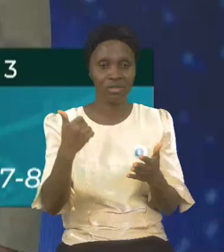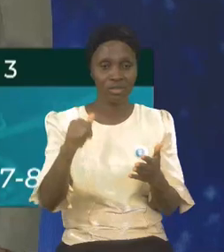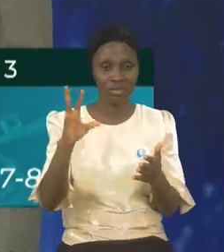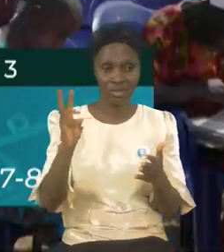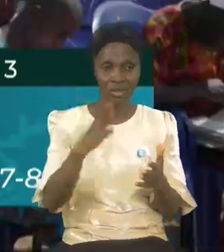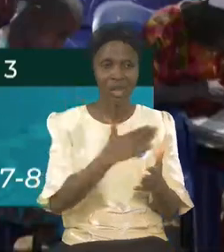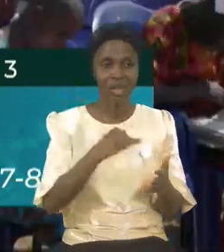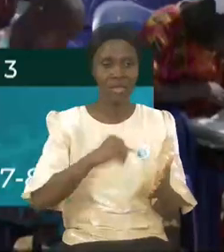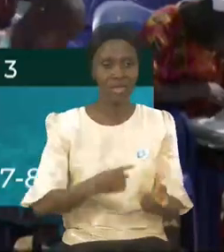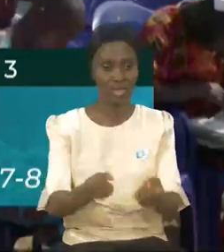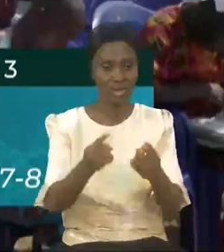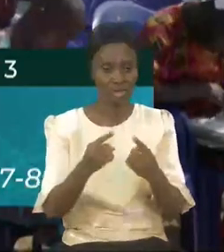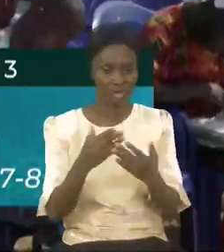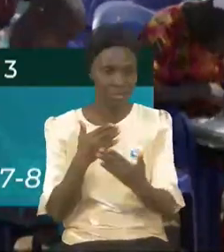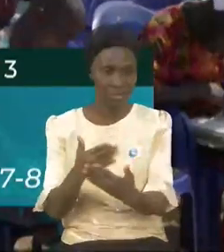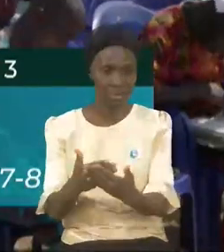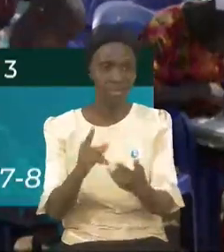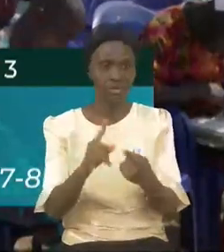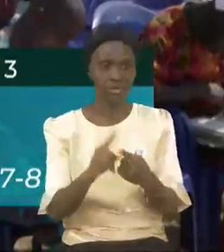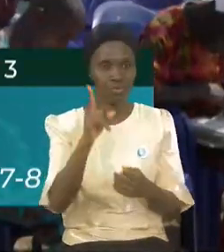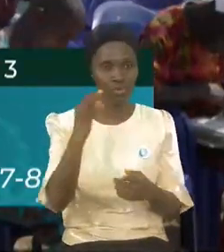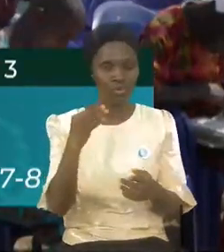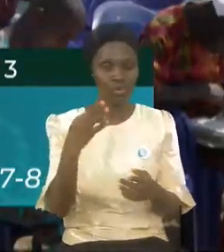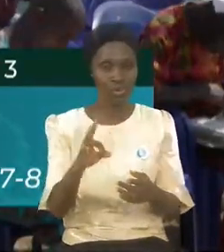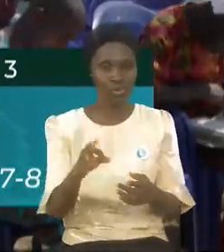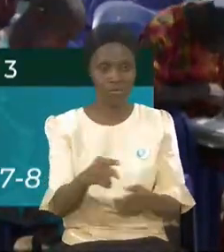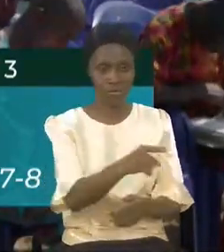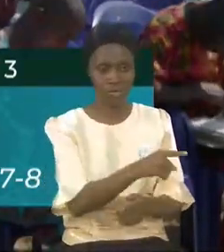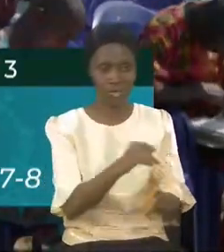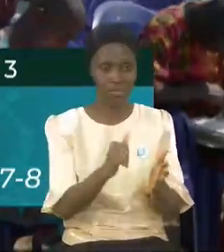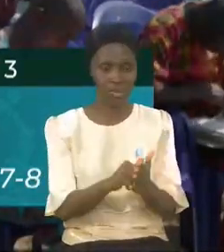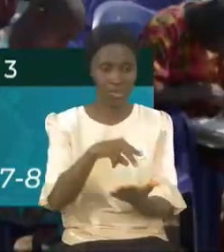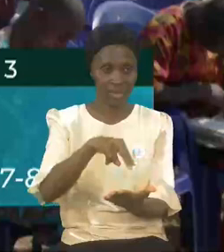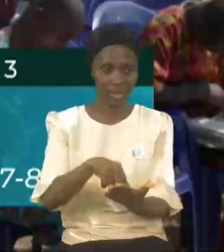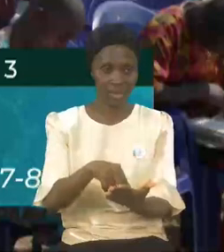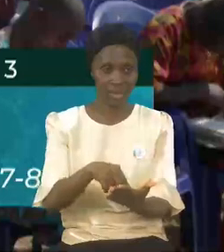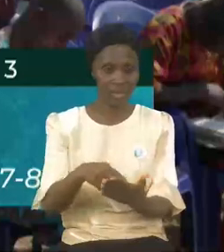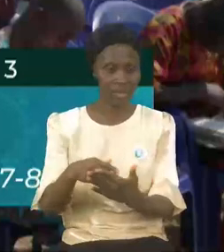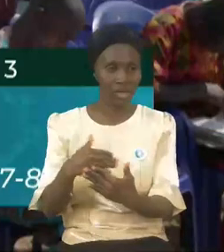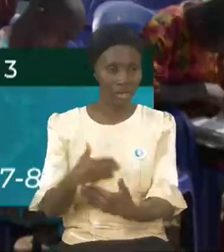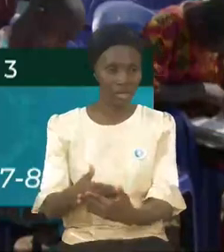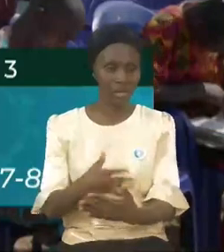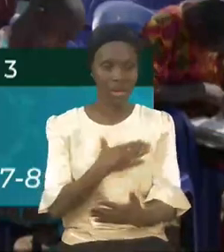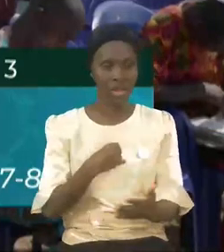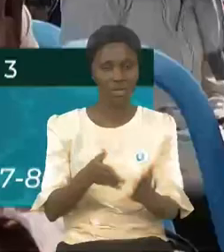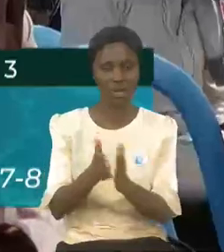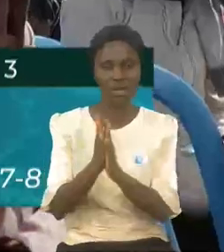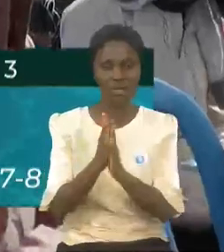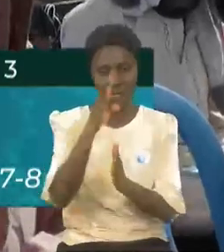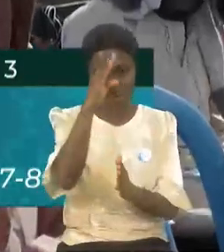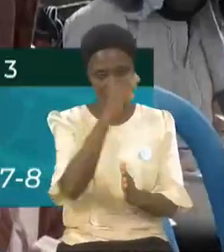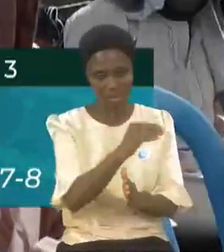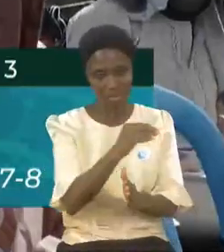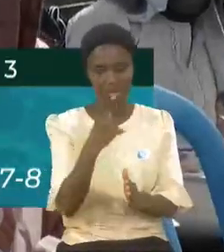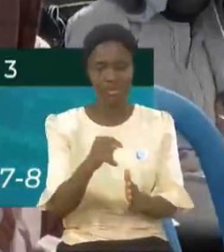Je m'approchai de l'un de ceux qui étaient là et je lui demandai ce qu'il y avait